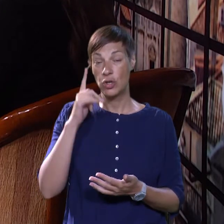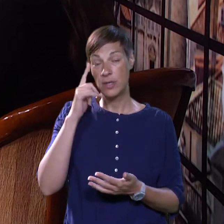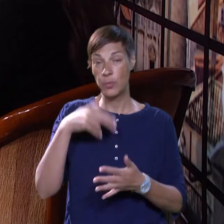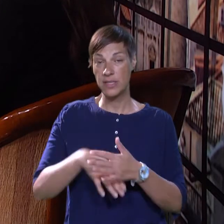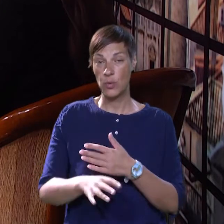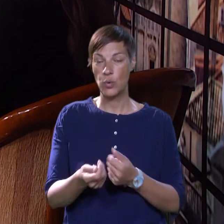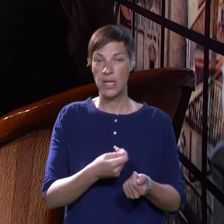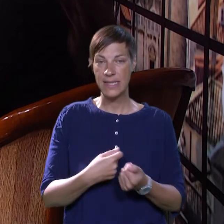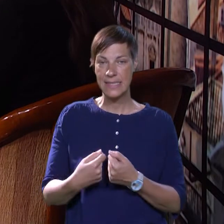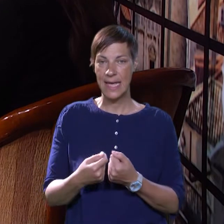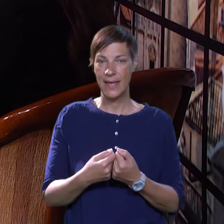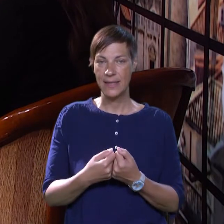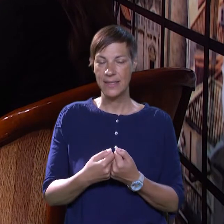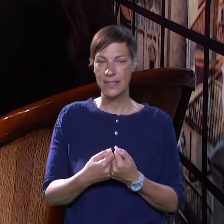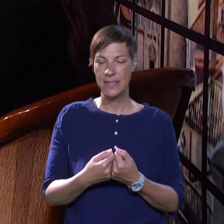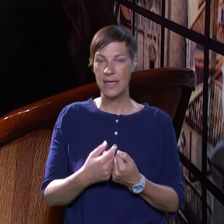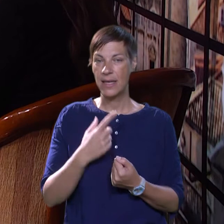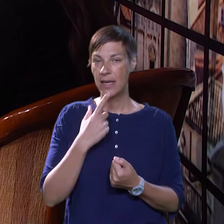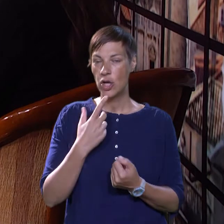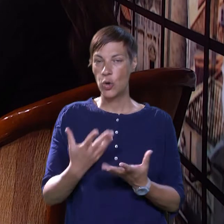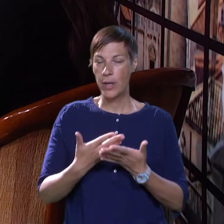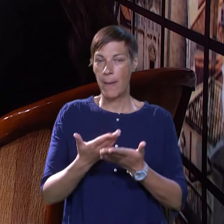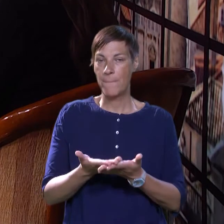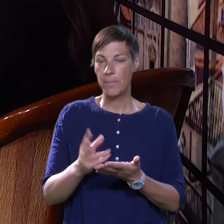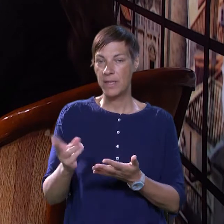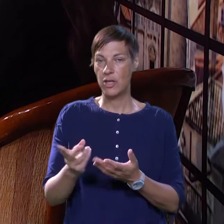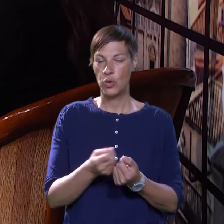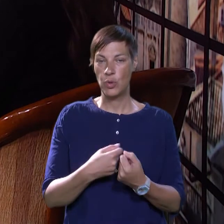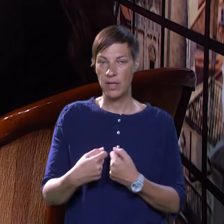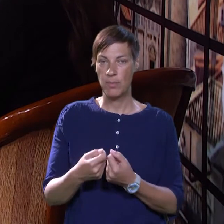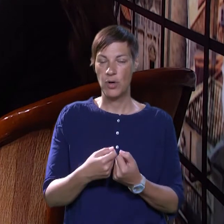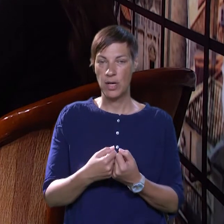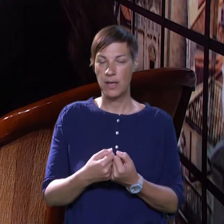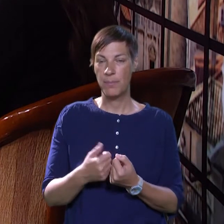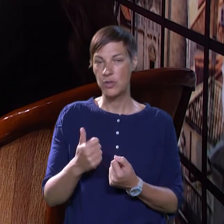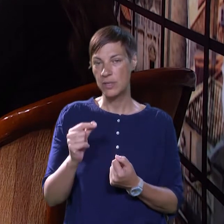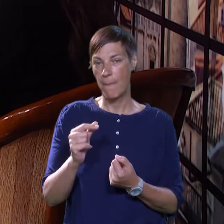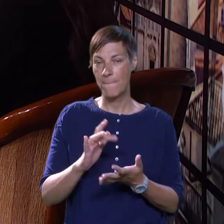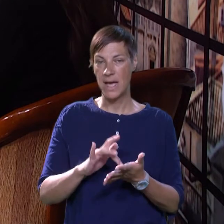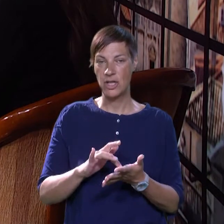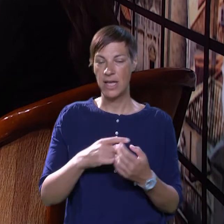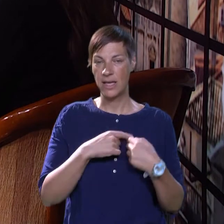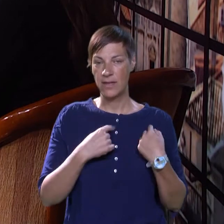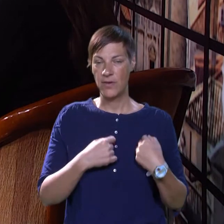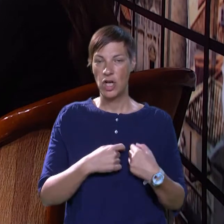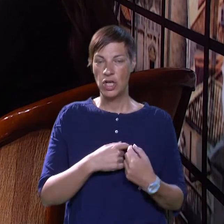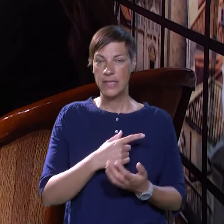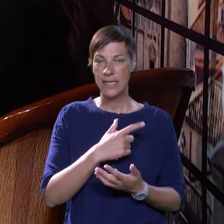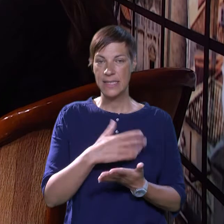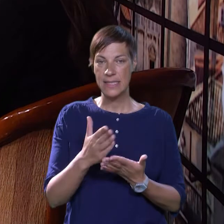upoznata unutar lokalne zajednice, koje u stvari pripadaju drugim organizacijama. Onda ću se dotaknuti malo